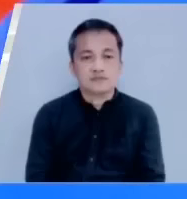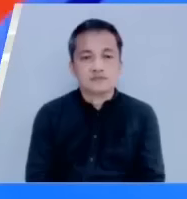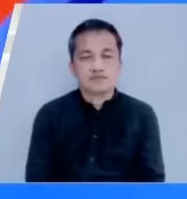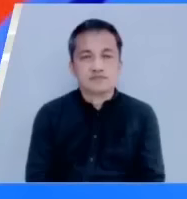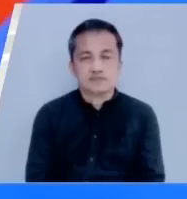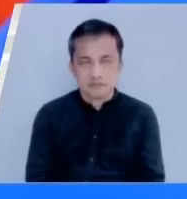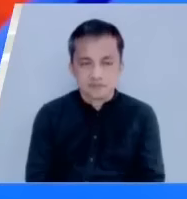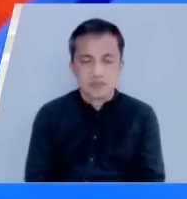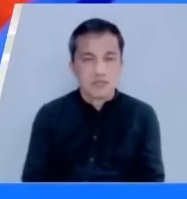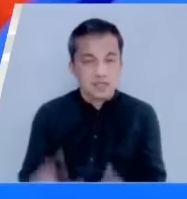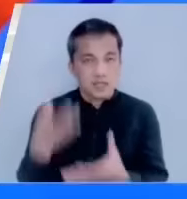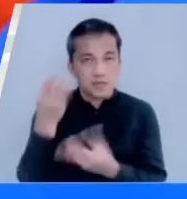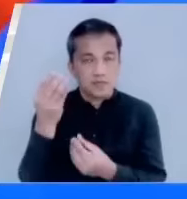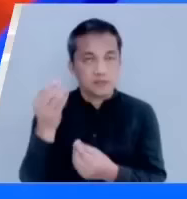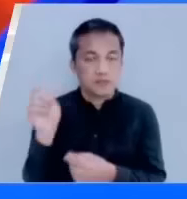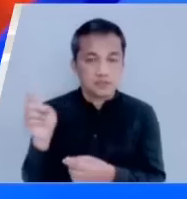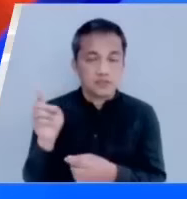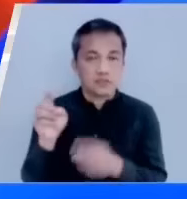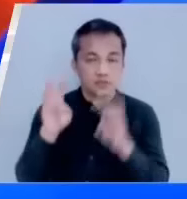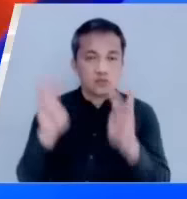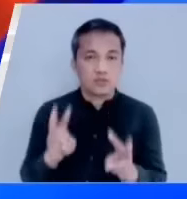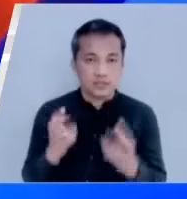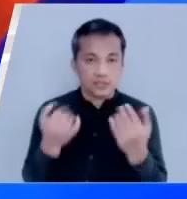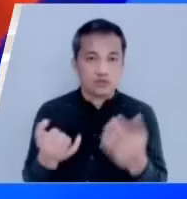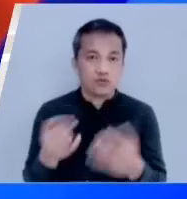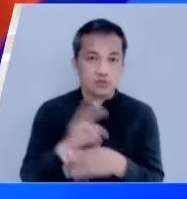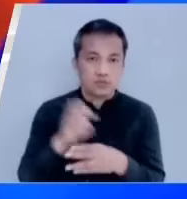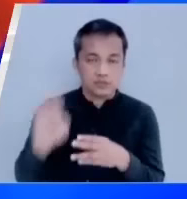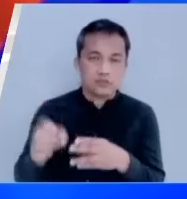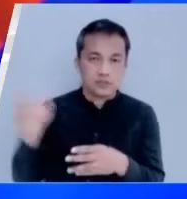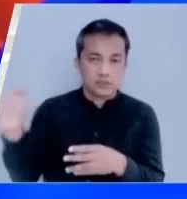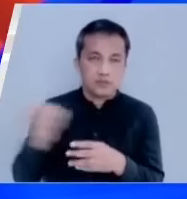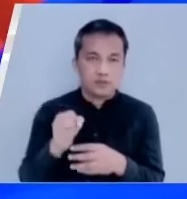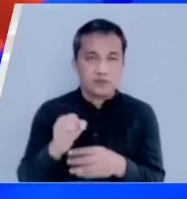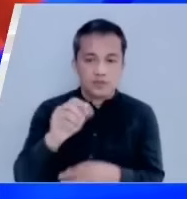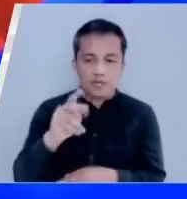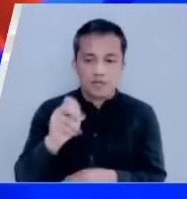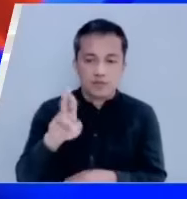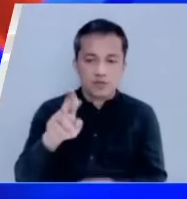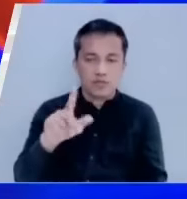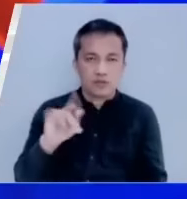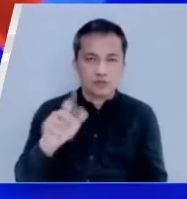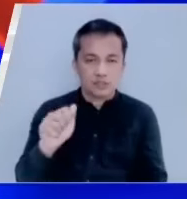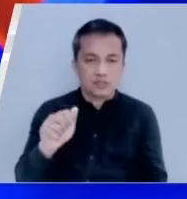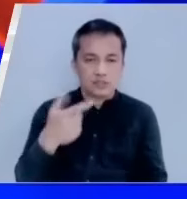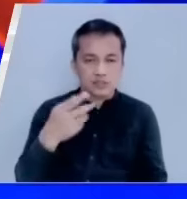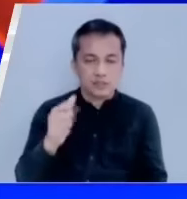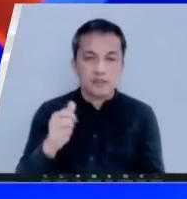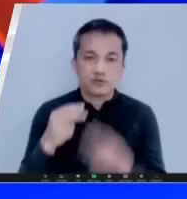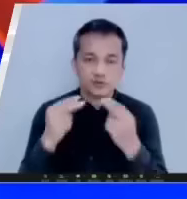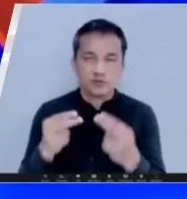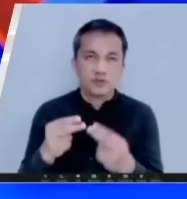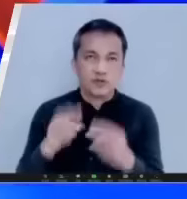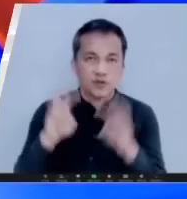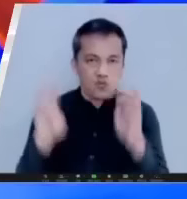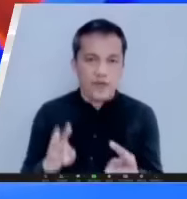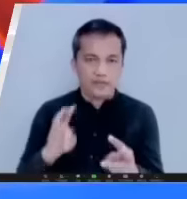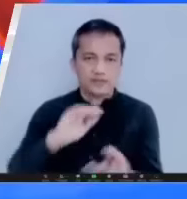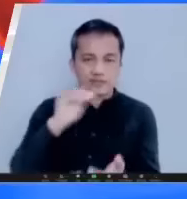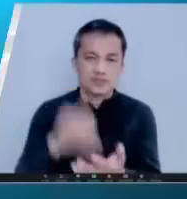Maki-update na tayo sa magiging lagay ng panahon ngayong weekend. Makakasama natin si Amor La Rosa ng GMA Integrated News Weather Center.